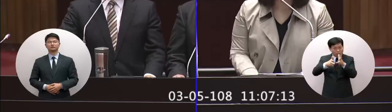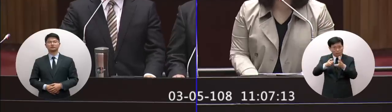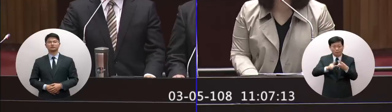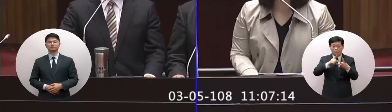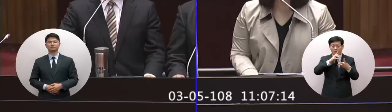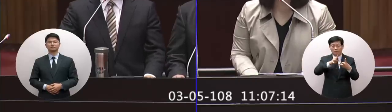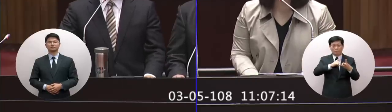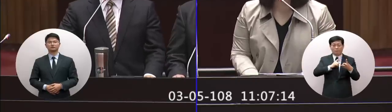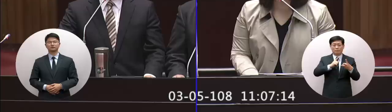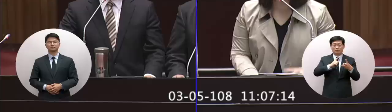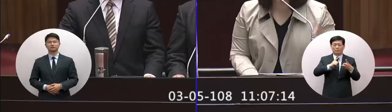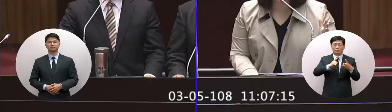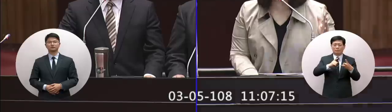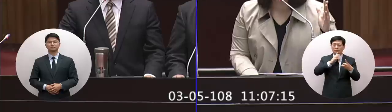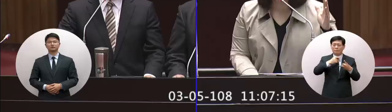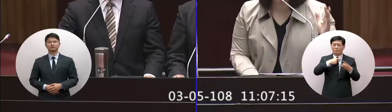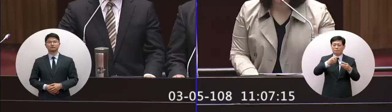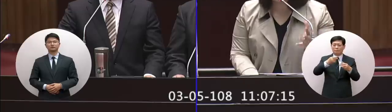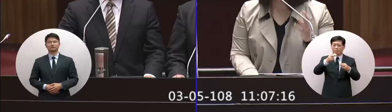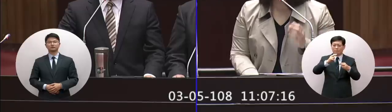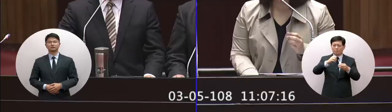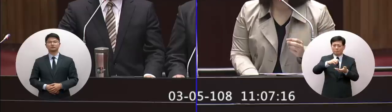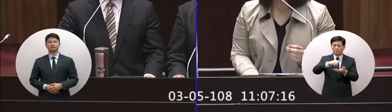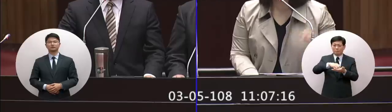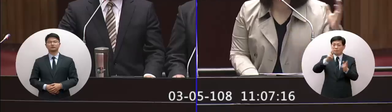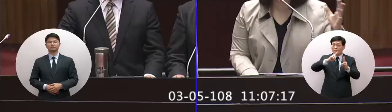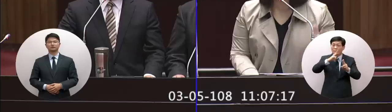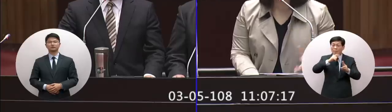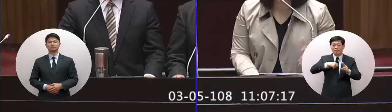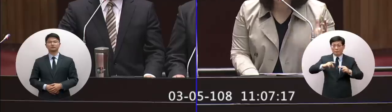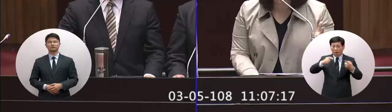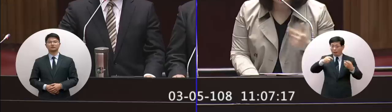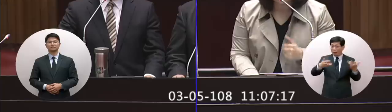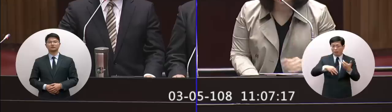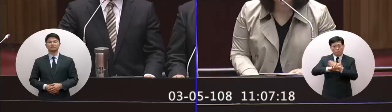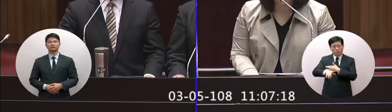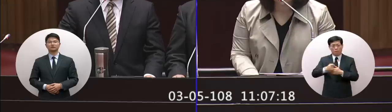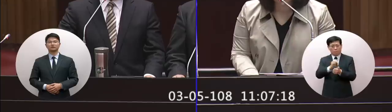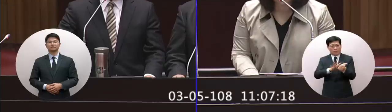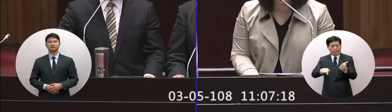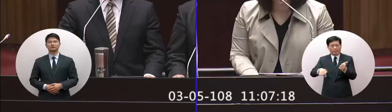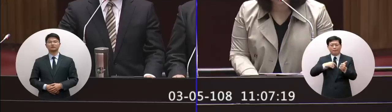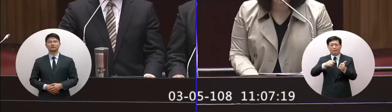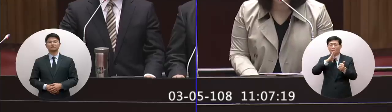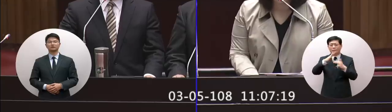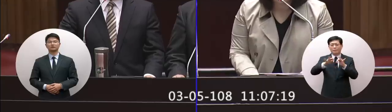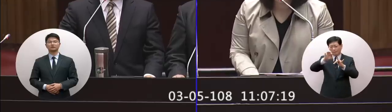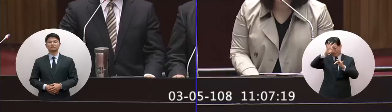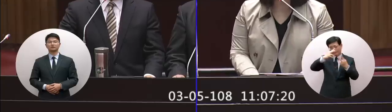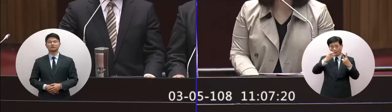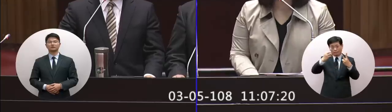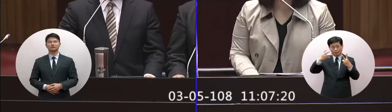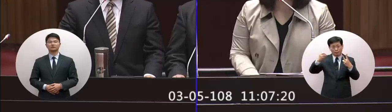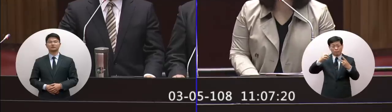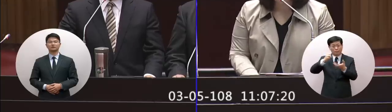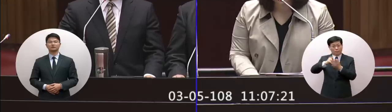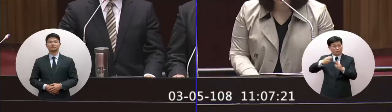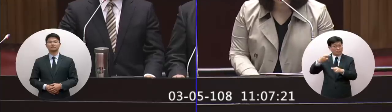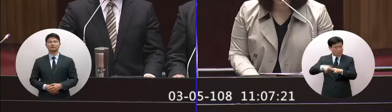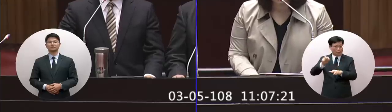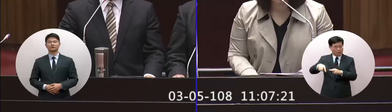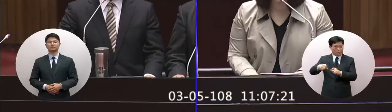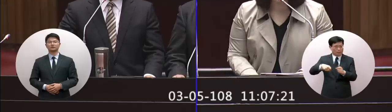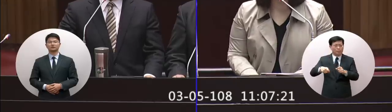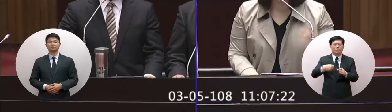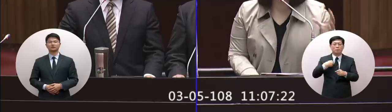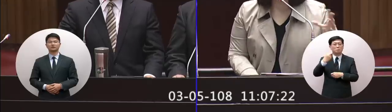过关，说真的就是严重的啦哦，外界都认为严重打点了民进党2025非核家园的政策，所以呢，他